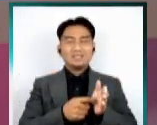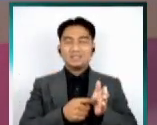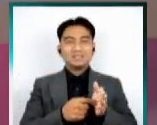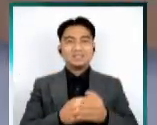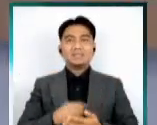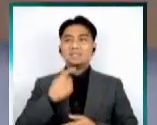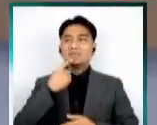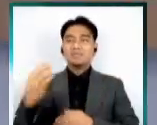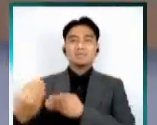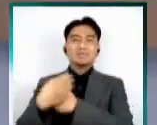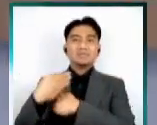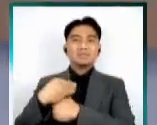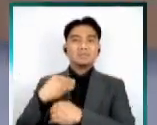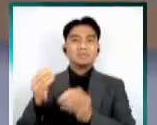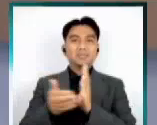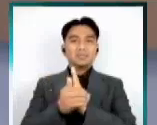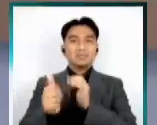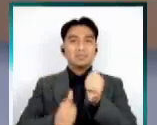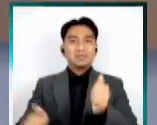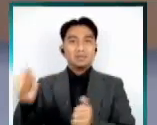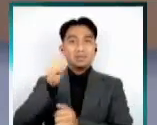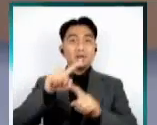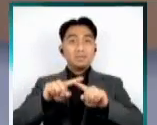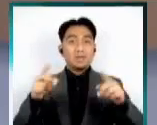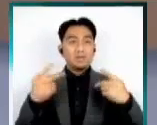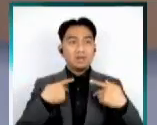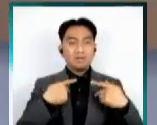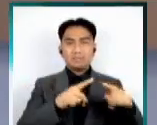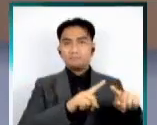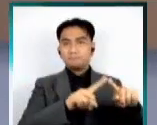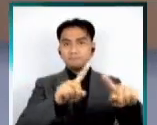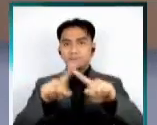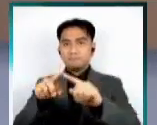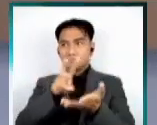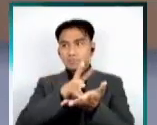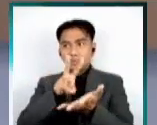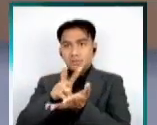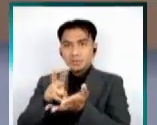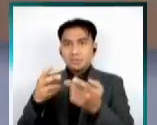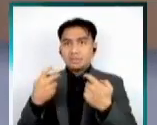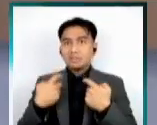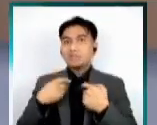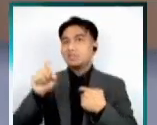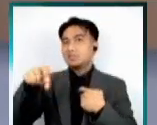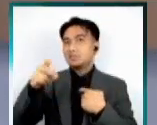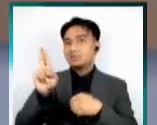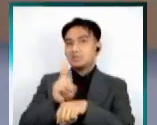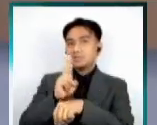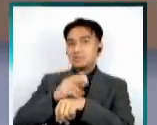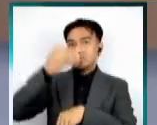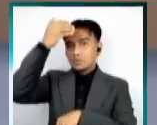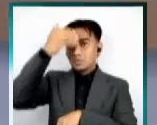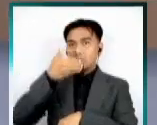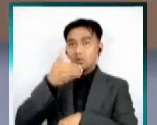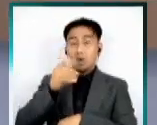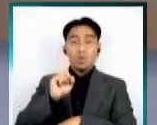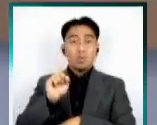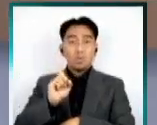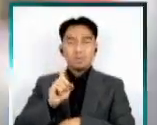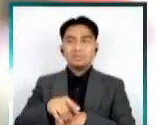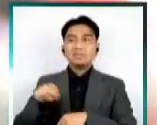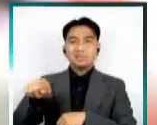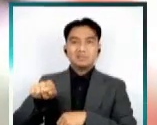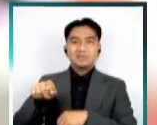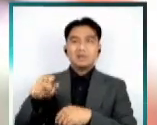eksperto. Pero may mga lugar pa rin kung saan kailangan magsuot ng face shield. Yan yung mga lugar na tinatawag na